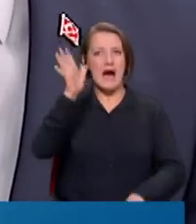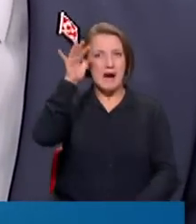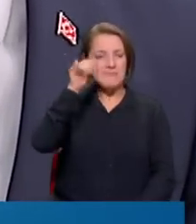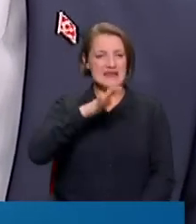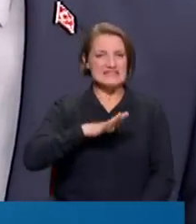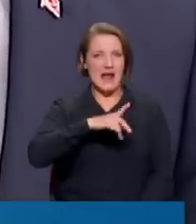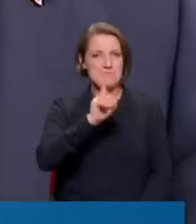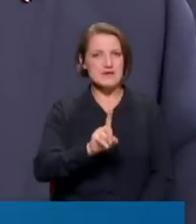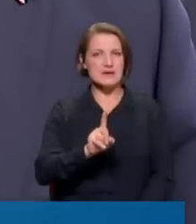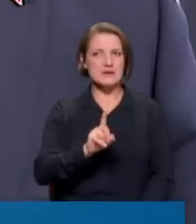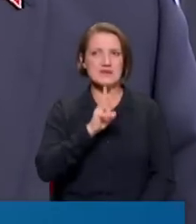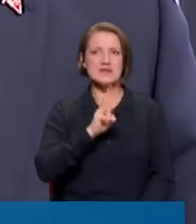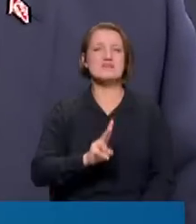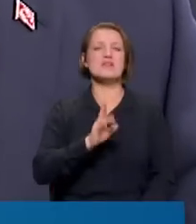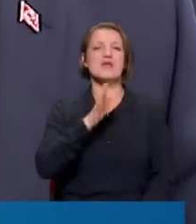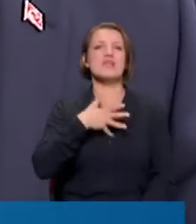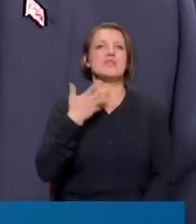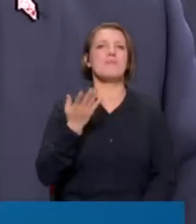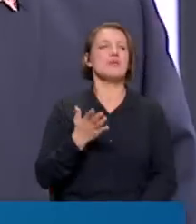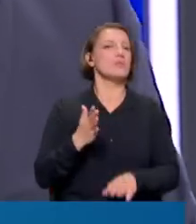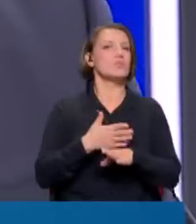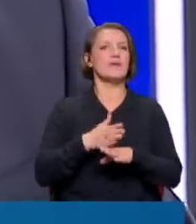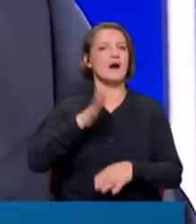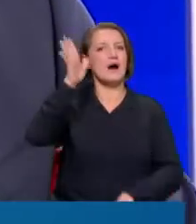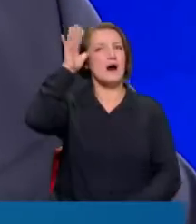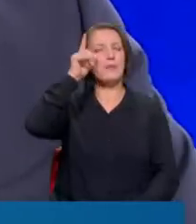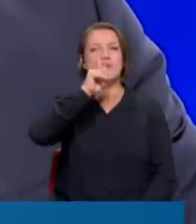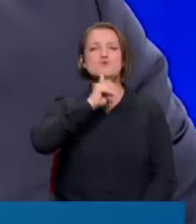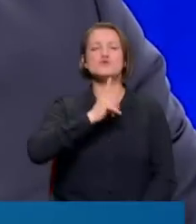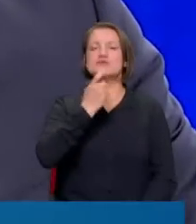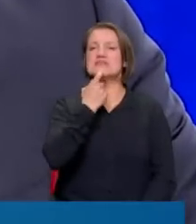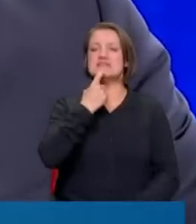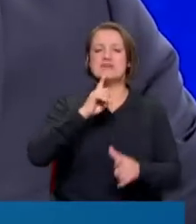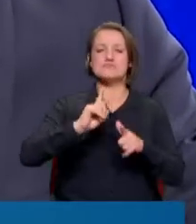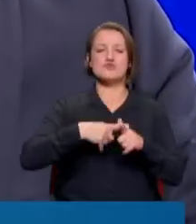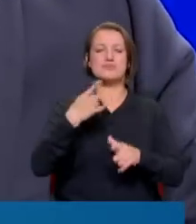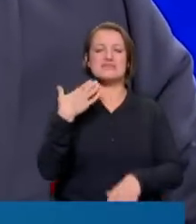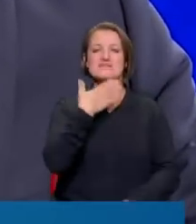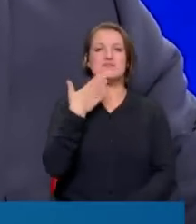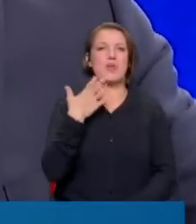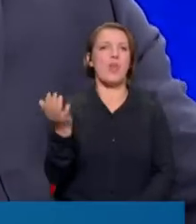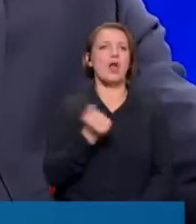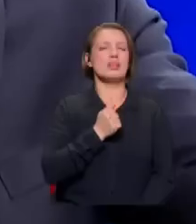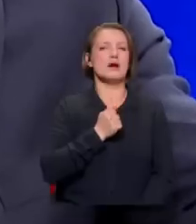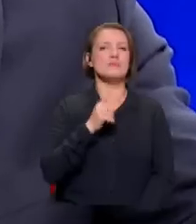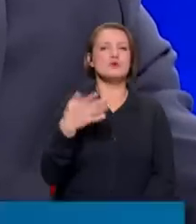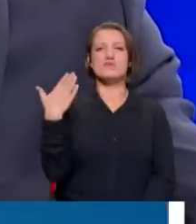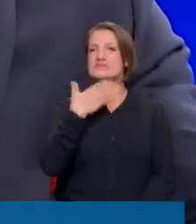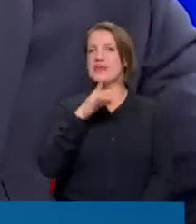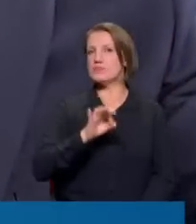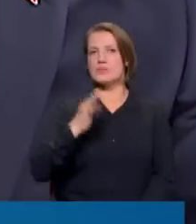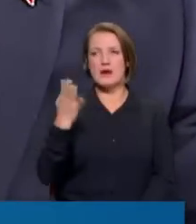sorusunun cevabı kesinlikle istemez neden ABD 100 yılın projesinde bir fırsat ele geçirdi bu fırsat